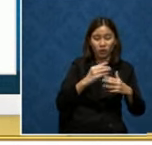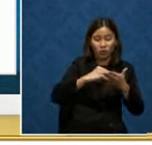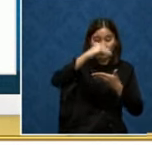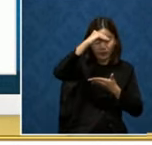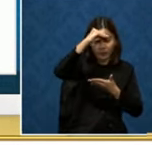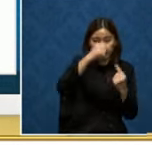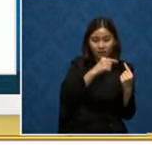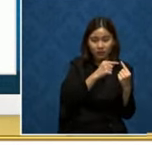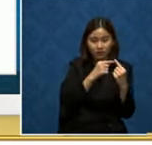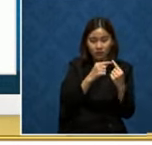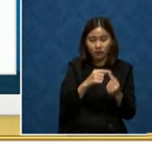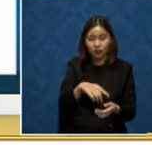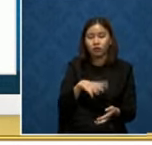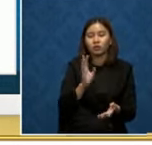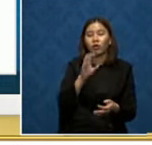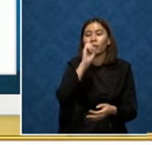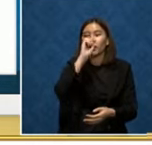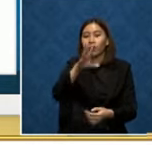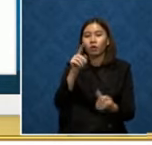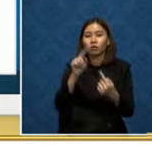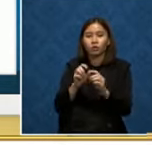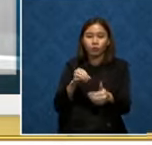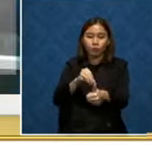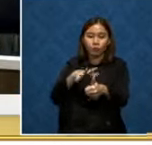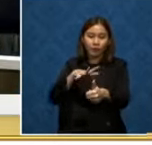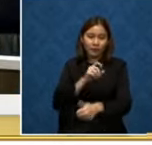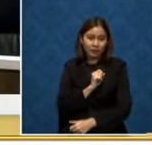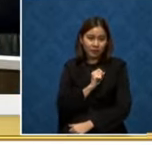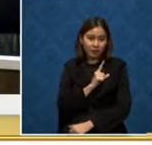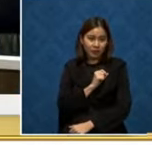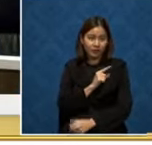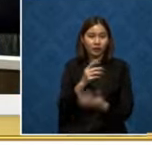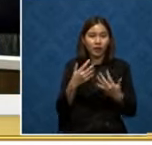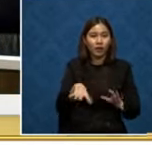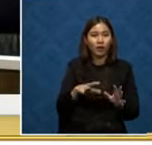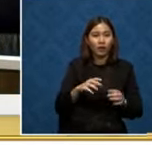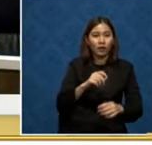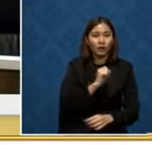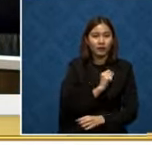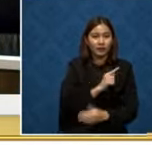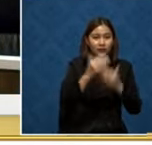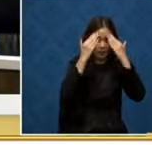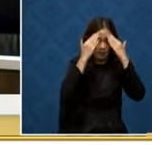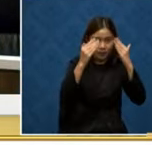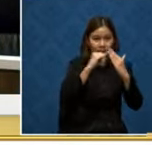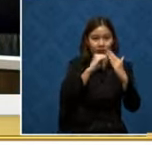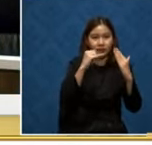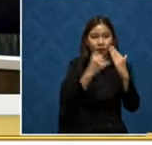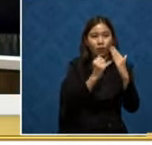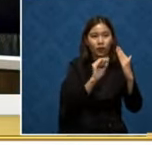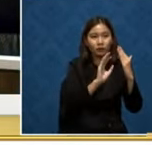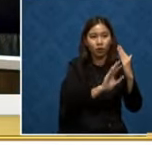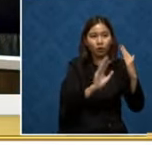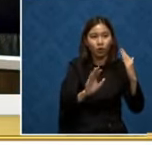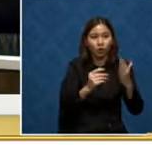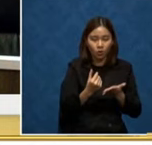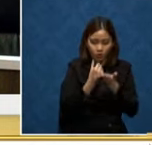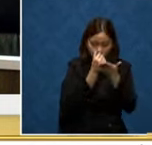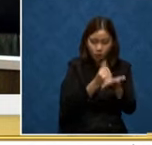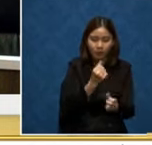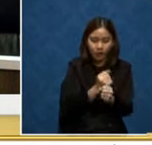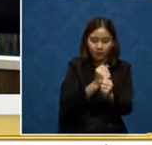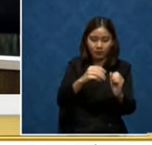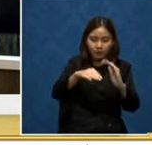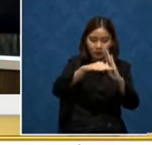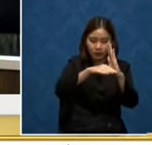ต่อผู้นำสาษณาในพื้นที่และให้สำนกงานขณะกรรมการอิสลามประจำจหวัดในแต่และจัหวัดช่วยดำเนินการ